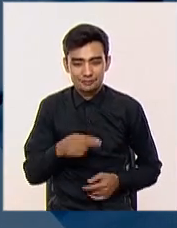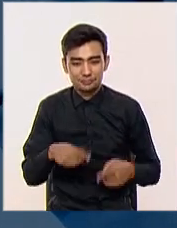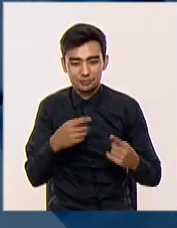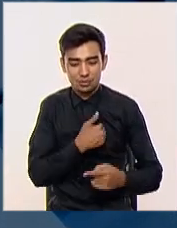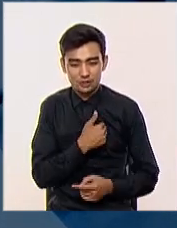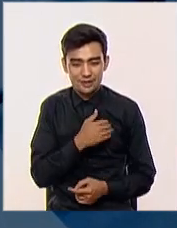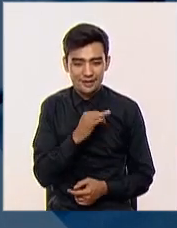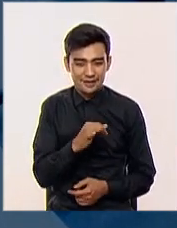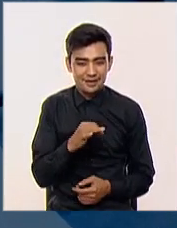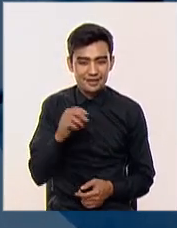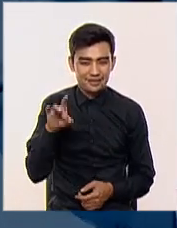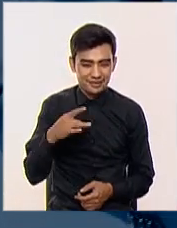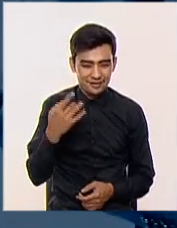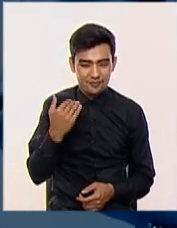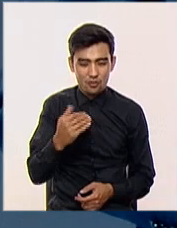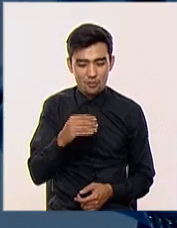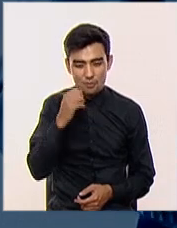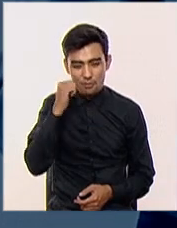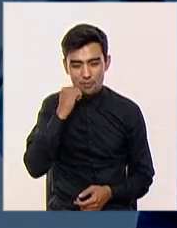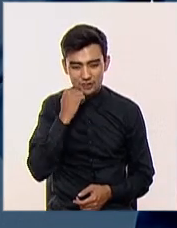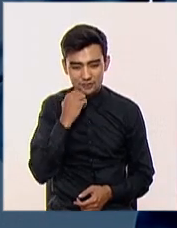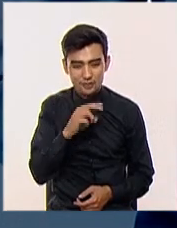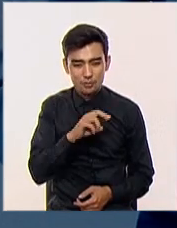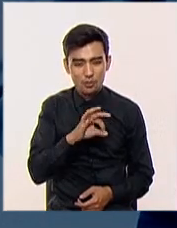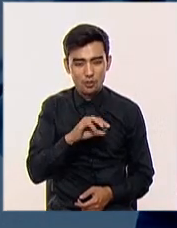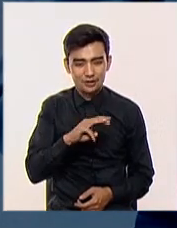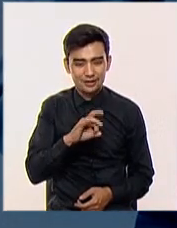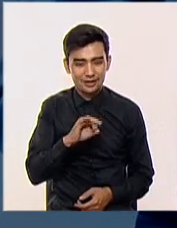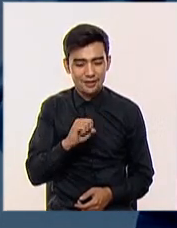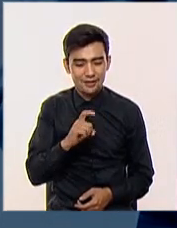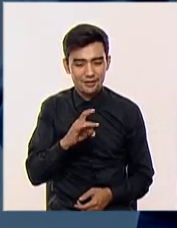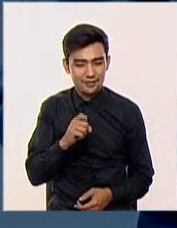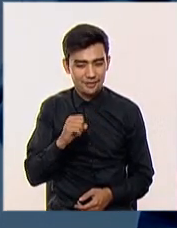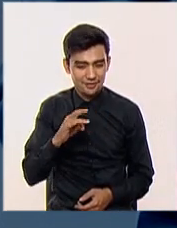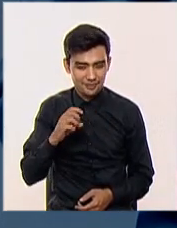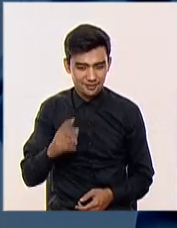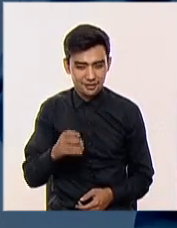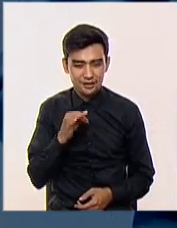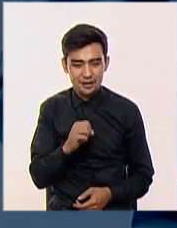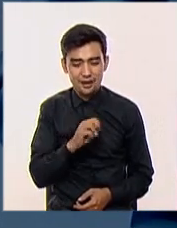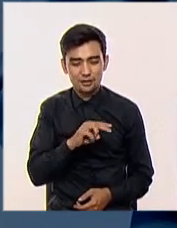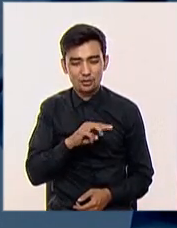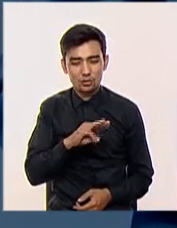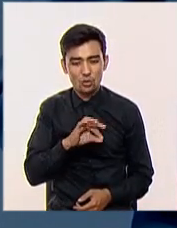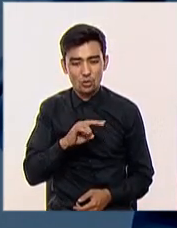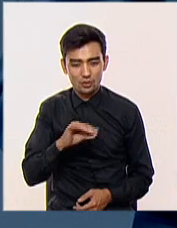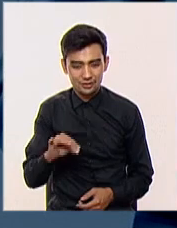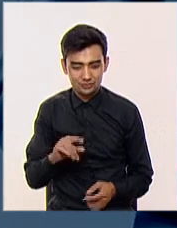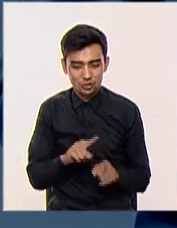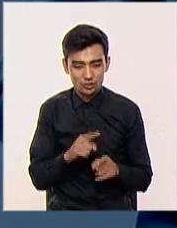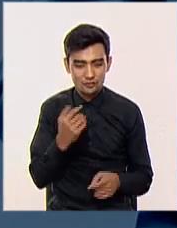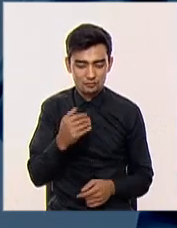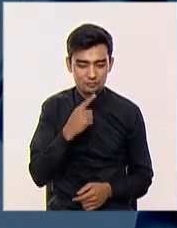отдела внешних церковных связей Московского патриархата митрополит Волоколамский Антоний. По